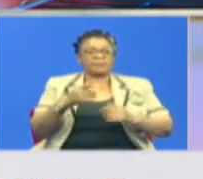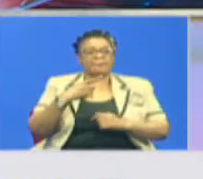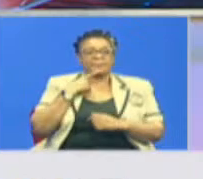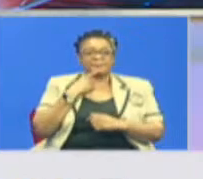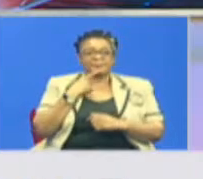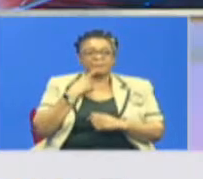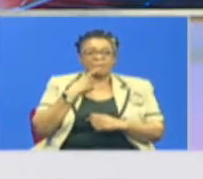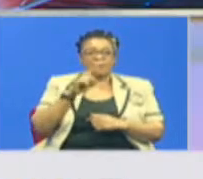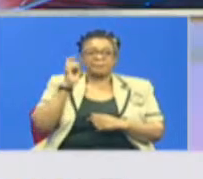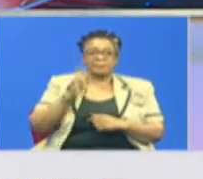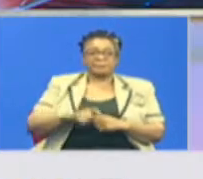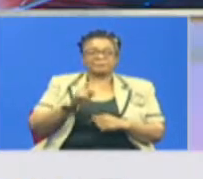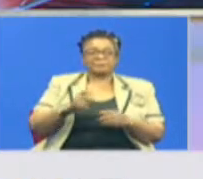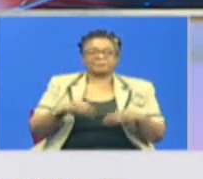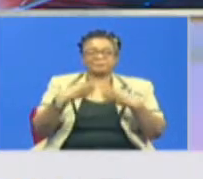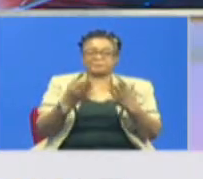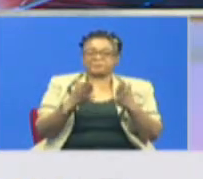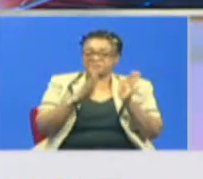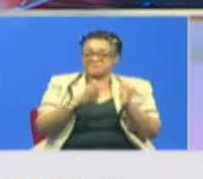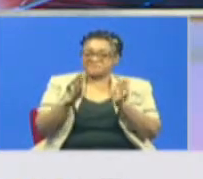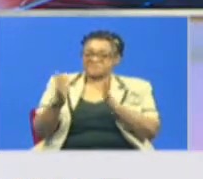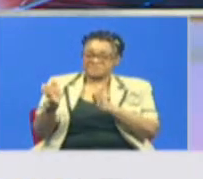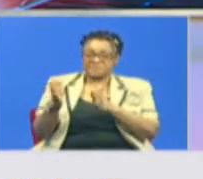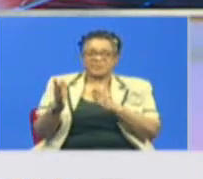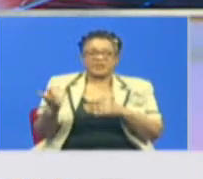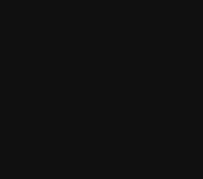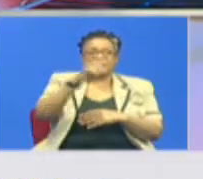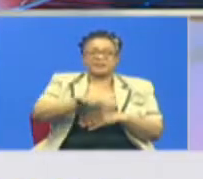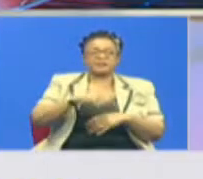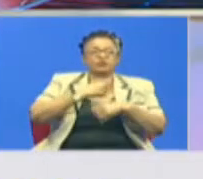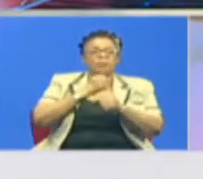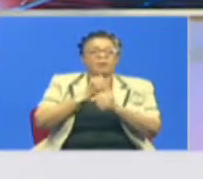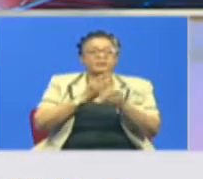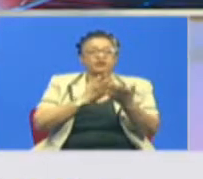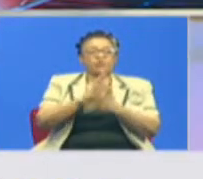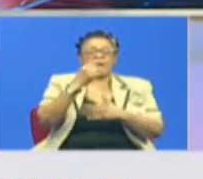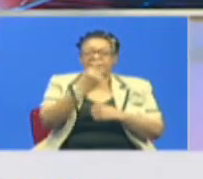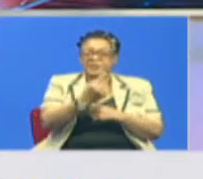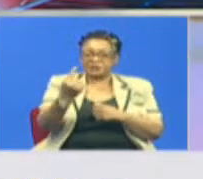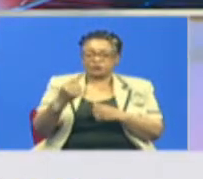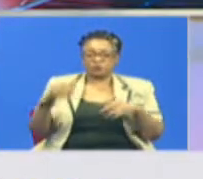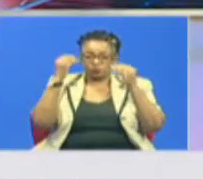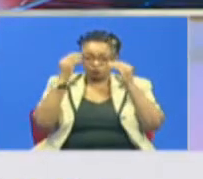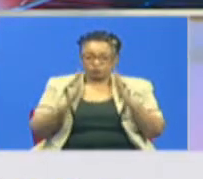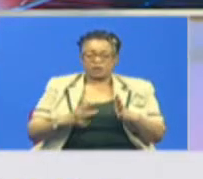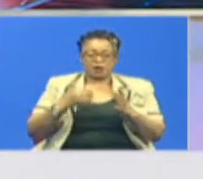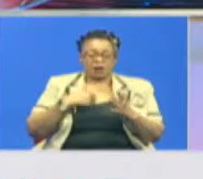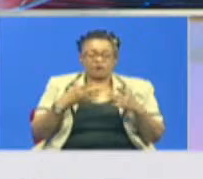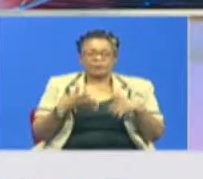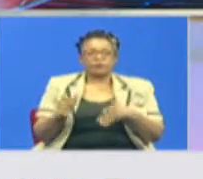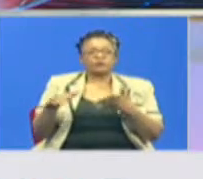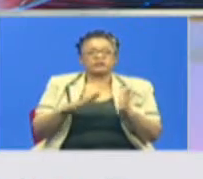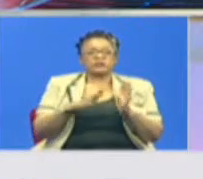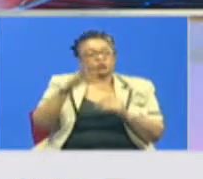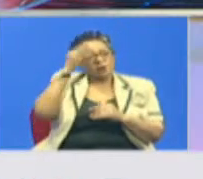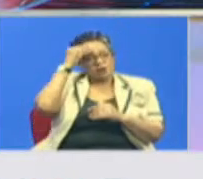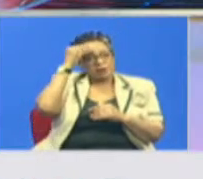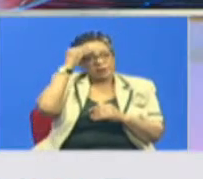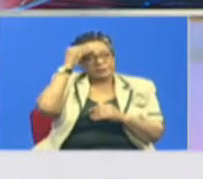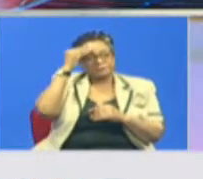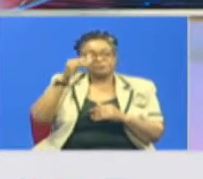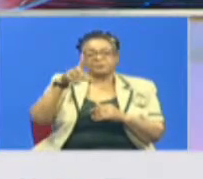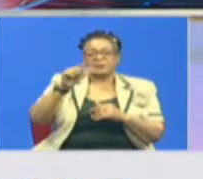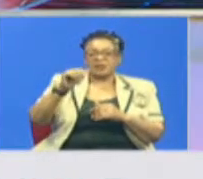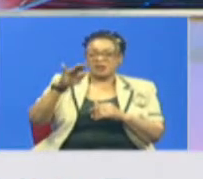kutoa mafunzo kwa awamu kadhaa kwa siku ili kuhakikisha kila mwanafunzi anapata fursa ya kusoma. Leila Muhammad